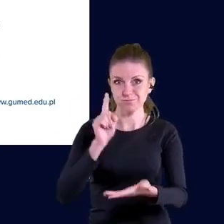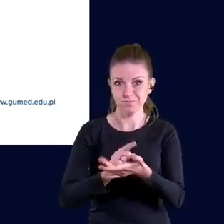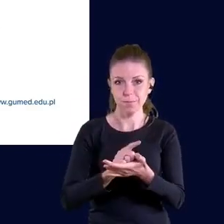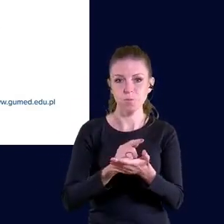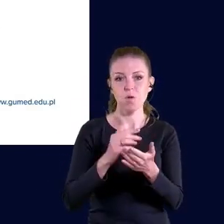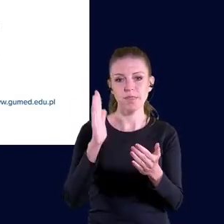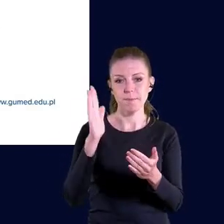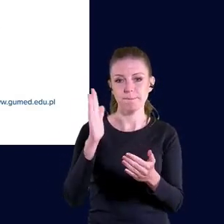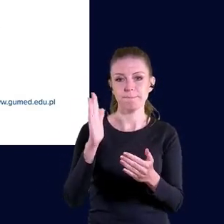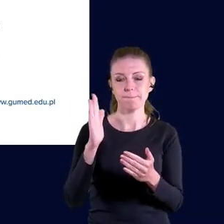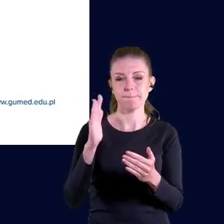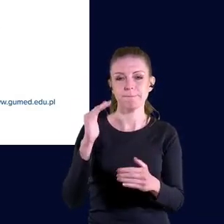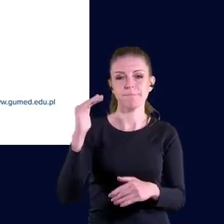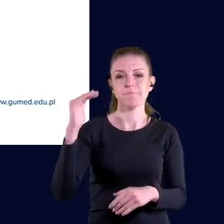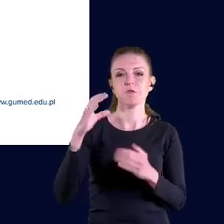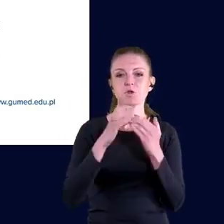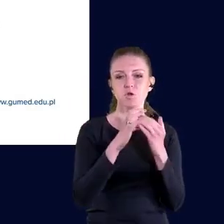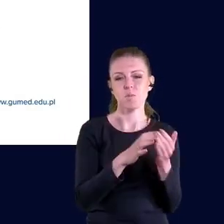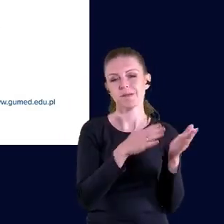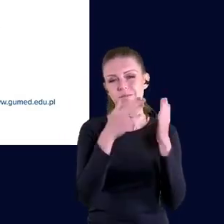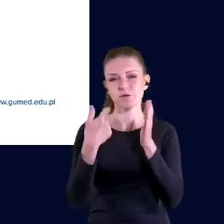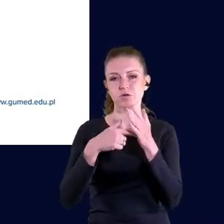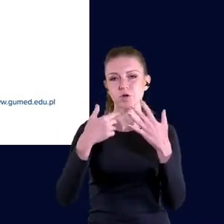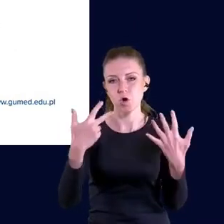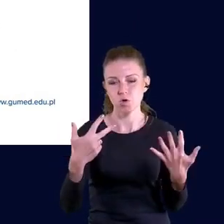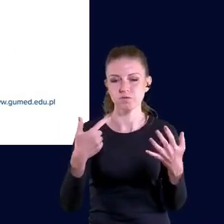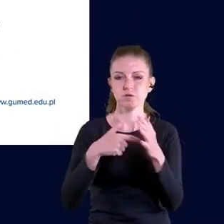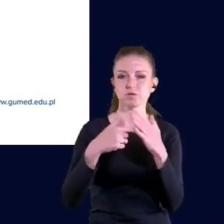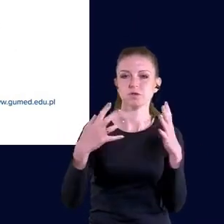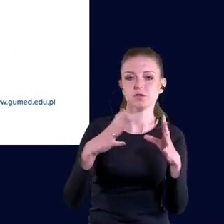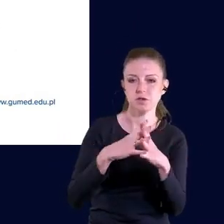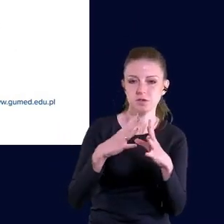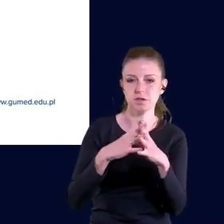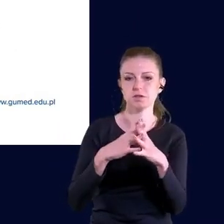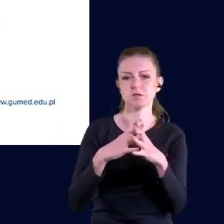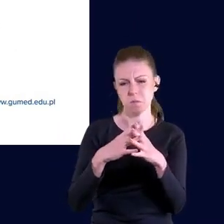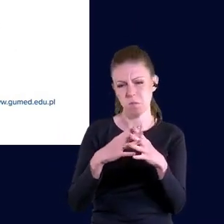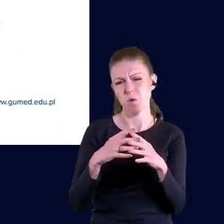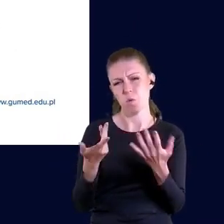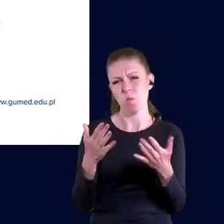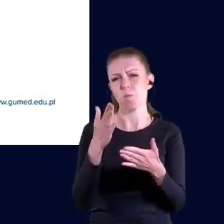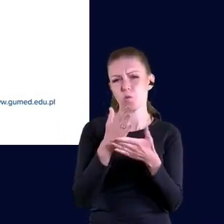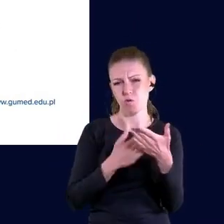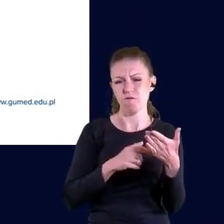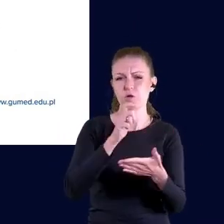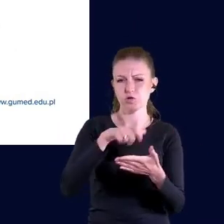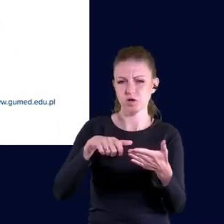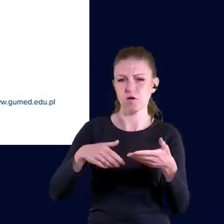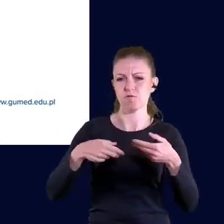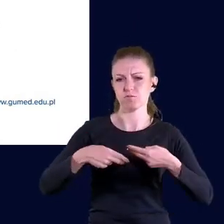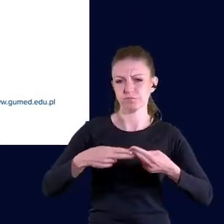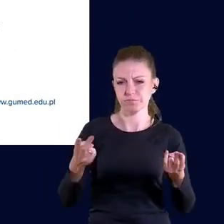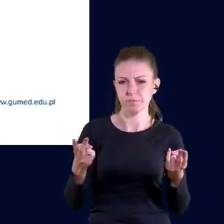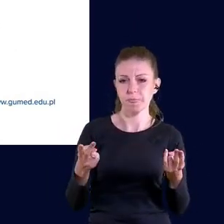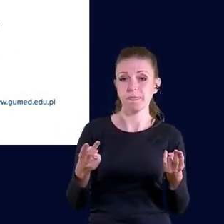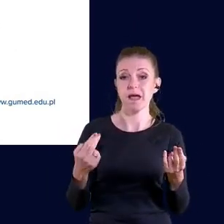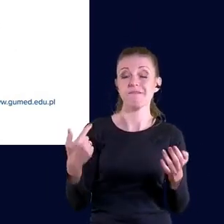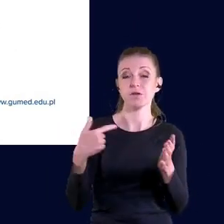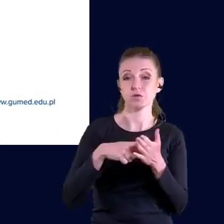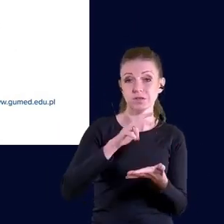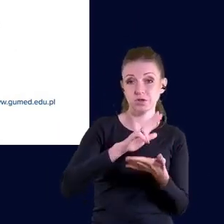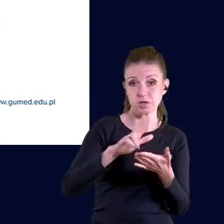latach Thomas kolejnych latach 2008-2010 Mniej więcej połowa rozdziału natomiast Tomasz